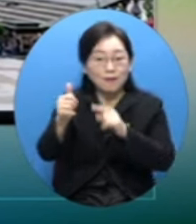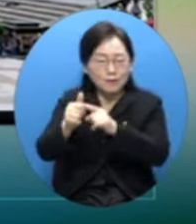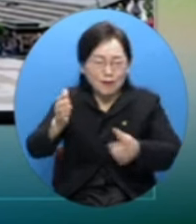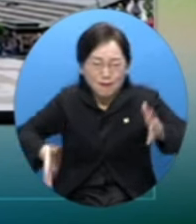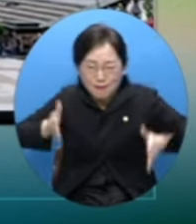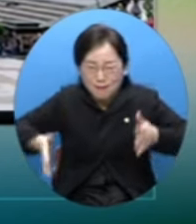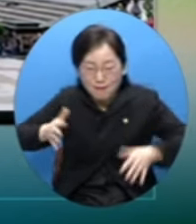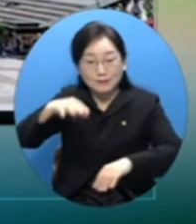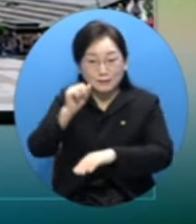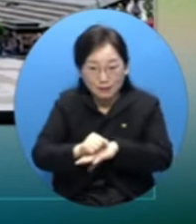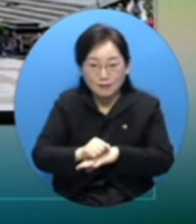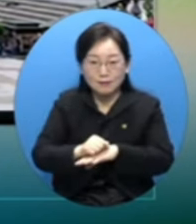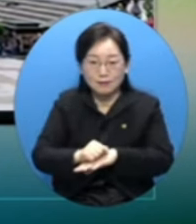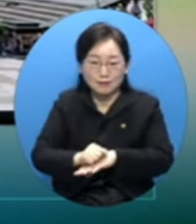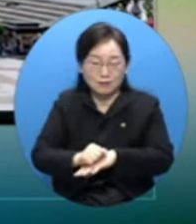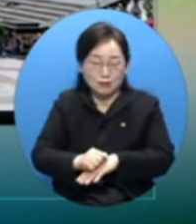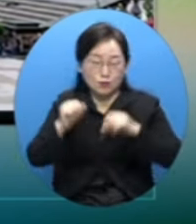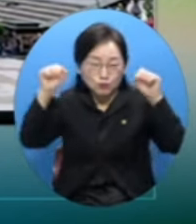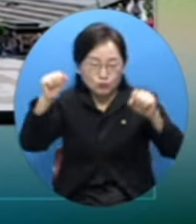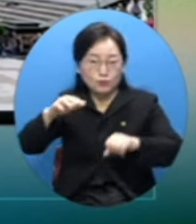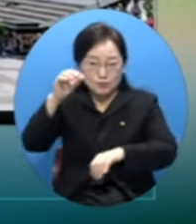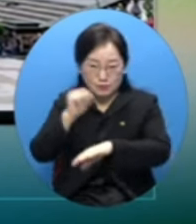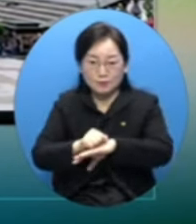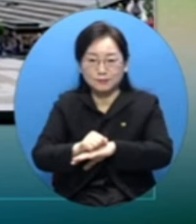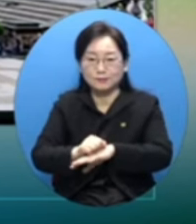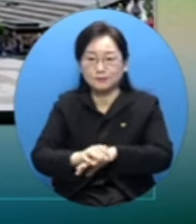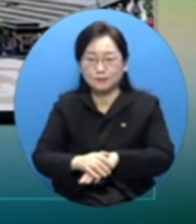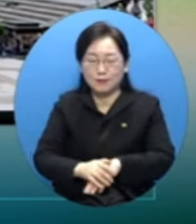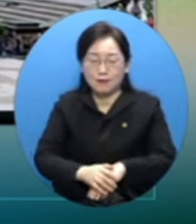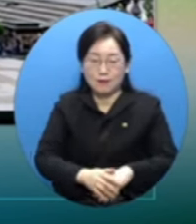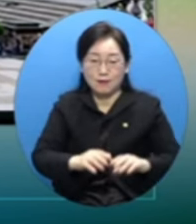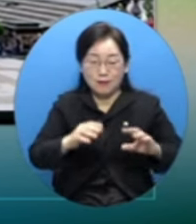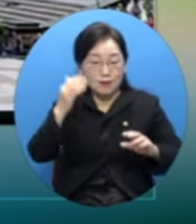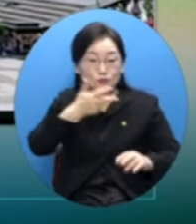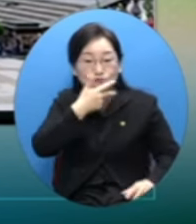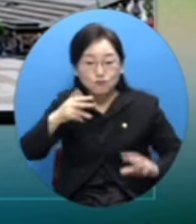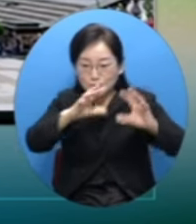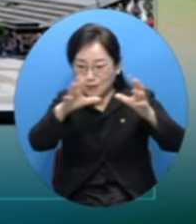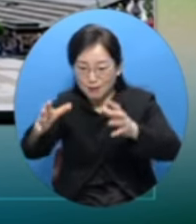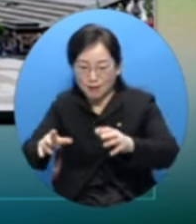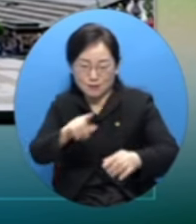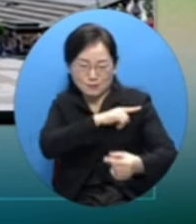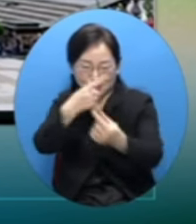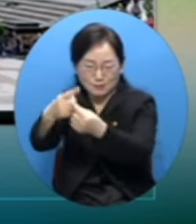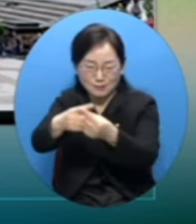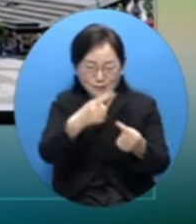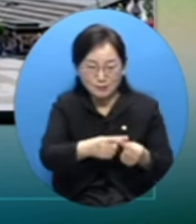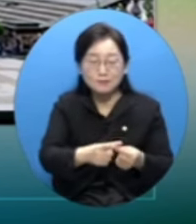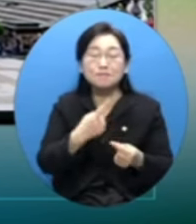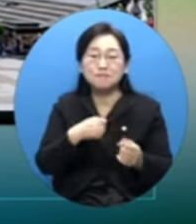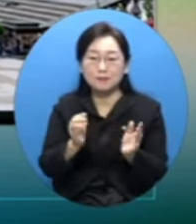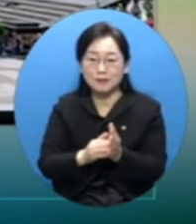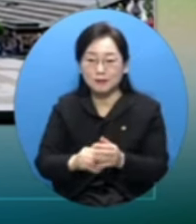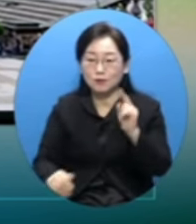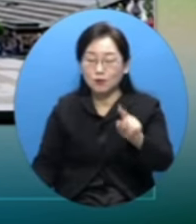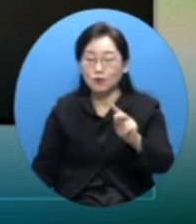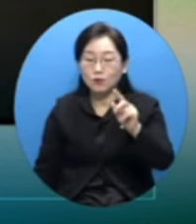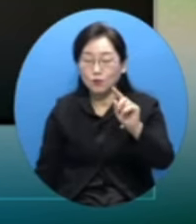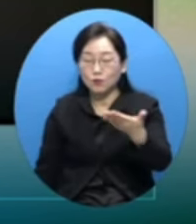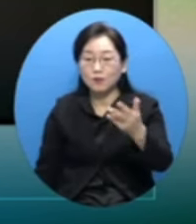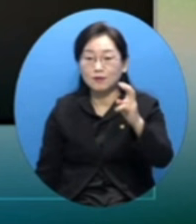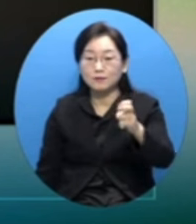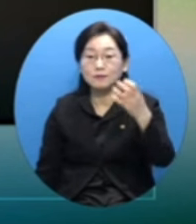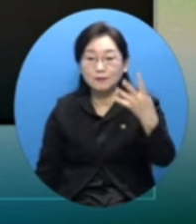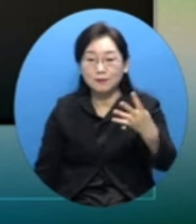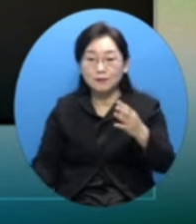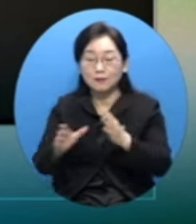잘해서 운동선수로 두각을 나타냅니다. 수년 동안 국내 모든 대회를 다 휩쓸며 우승을 합니다. 1924년